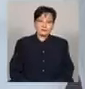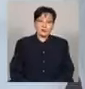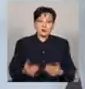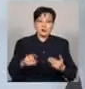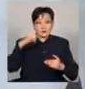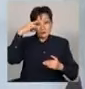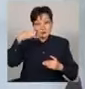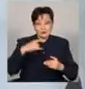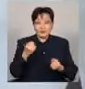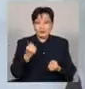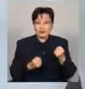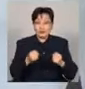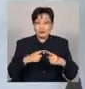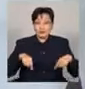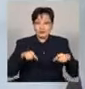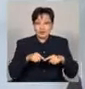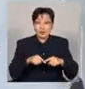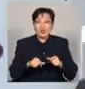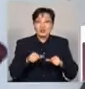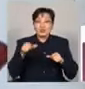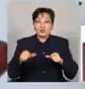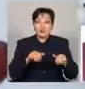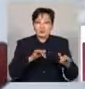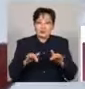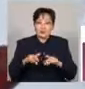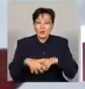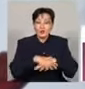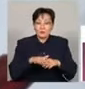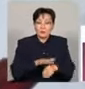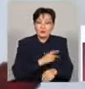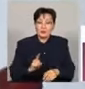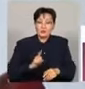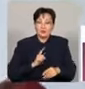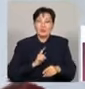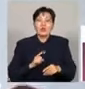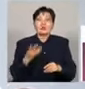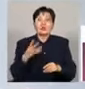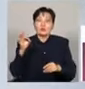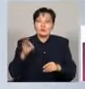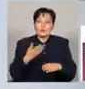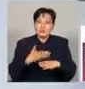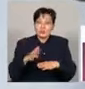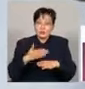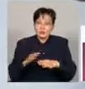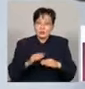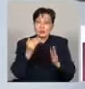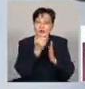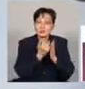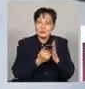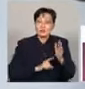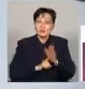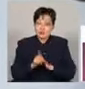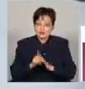Бүгін елдегі автосалондарда ерекше қарбалас, өйткені халық көптен күткен 4%-мен жеңілдетілген несие беру бағдарламасы жүзеге